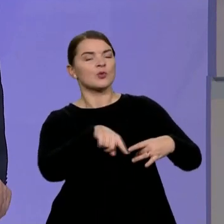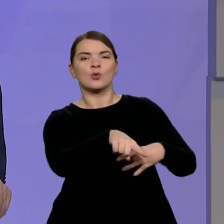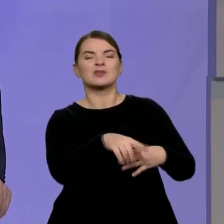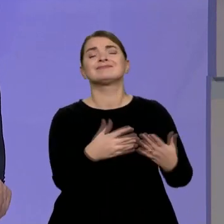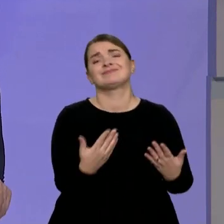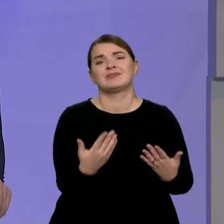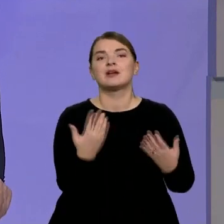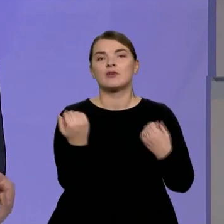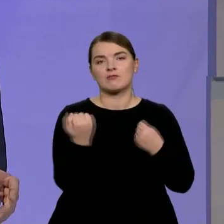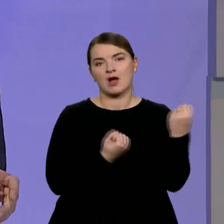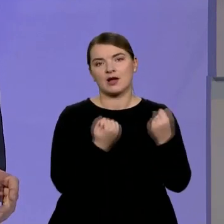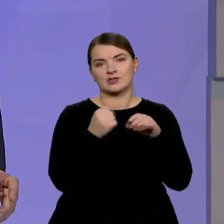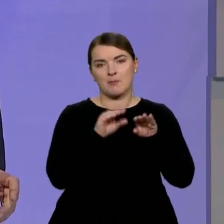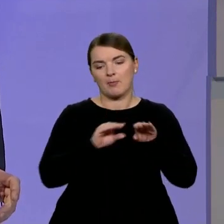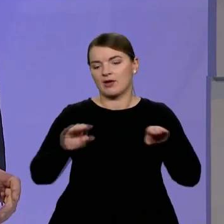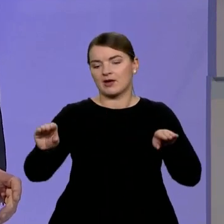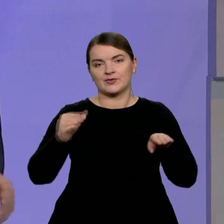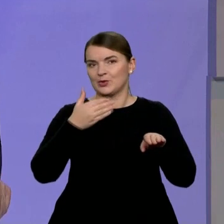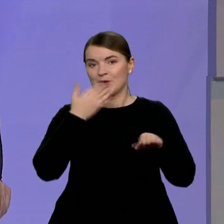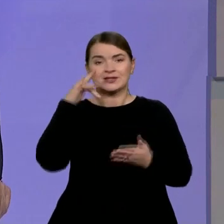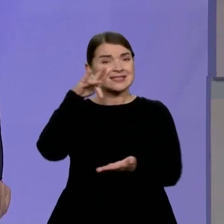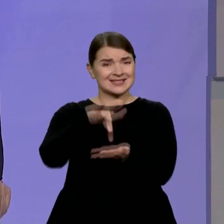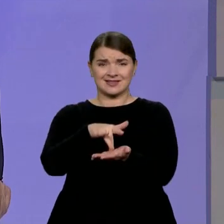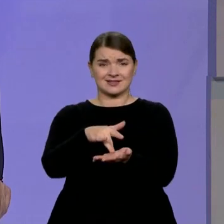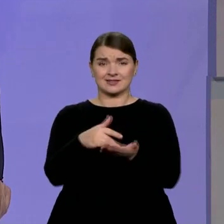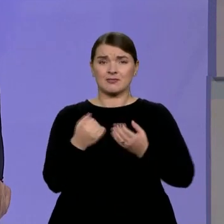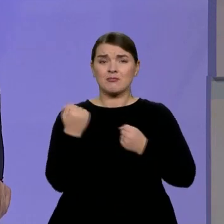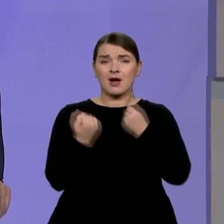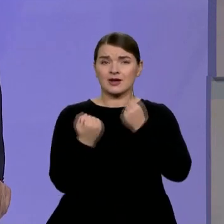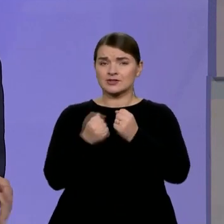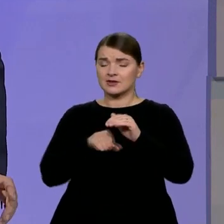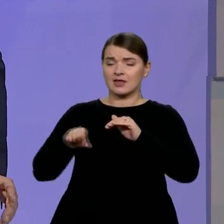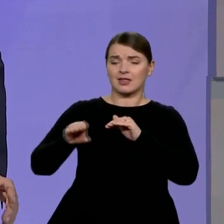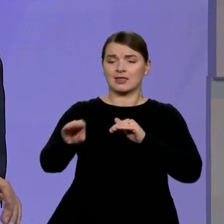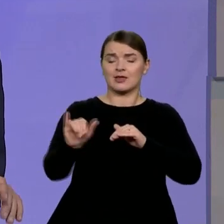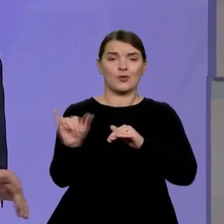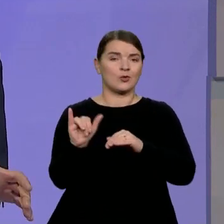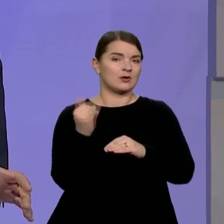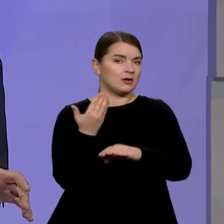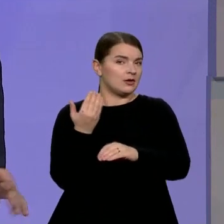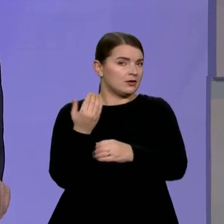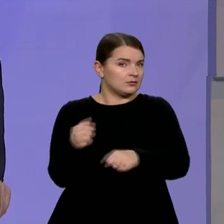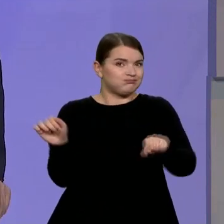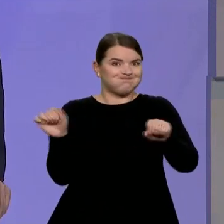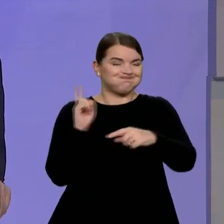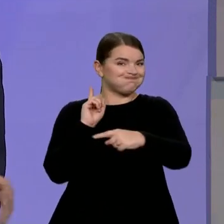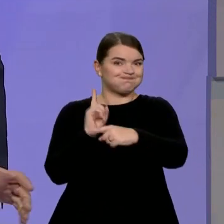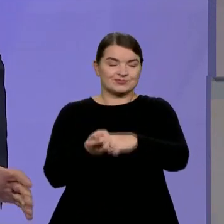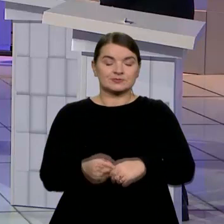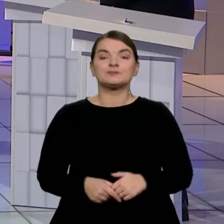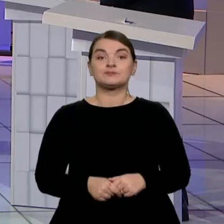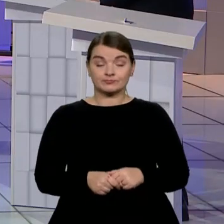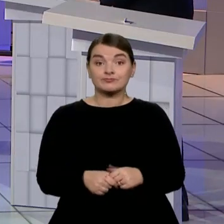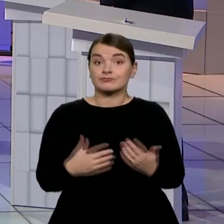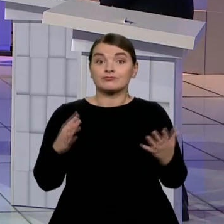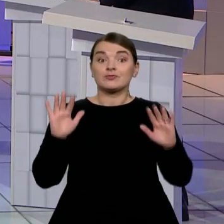yra automobilių parkavimas. Kadangi centre yra labai sudėtinga pasistatyti automobilį, praktiškai neįmanoma, jeigu tai yra, sakykim,